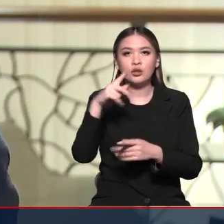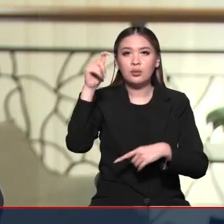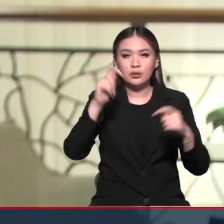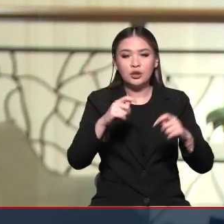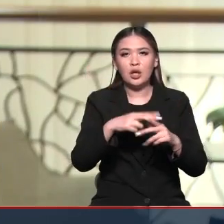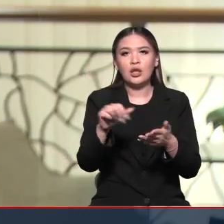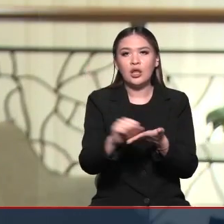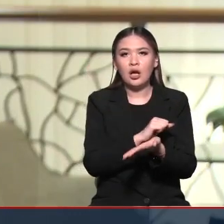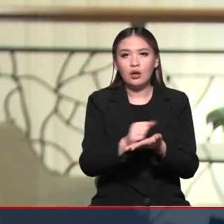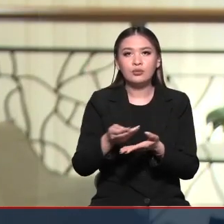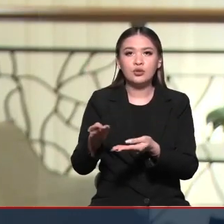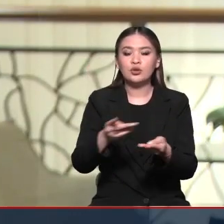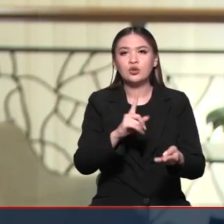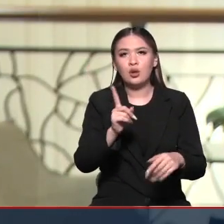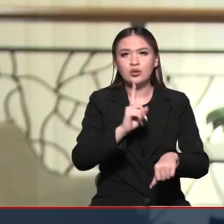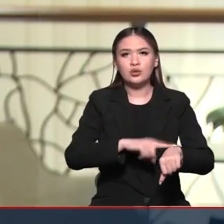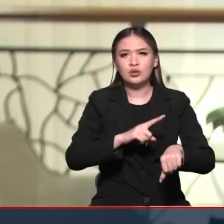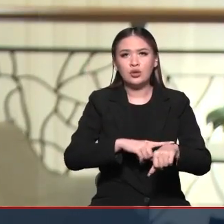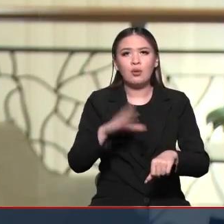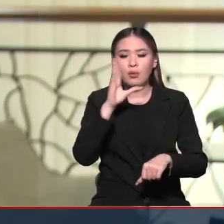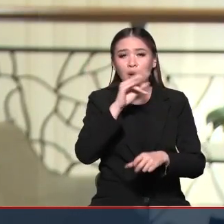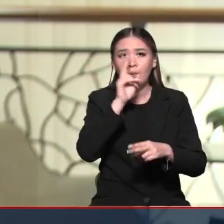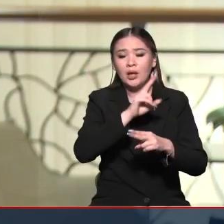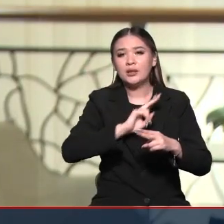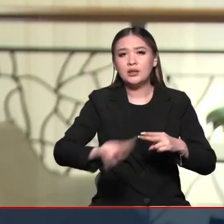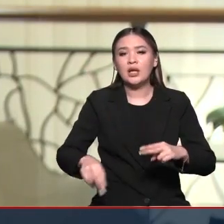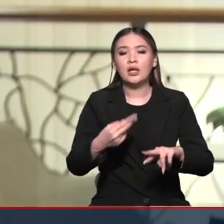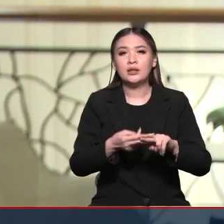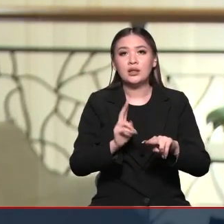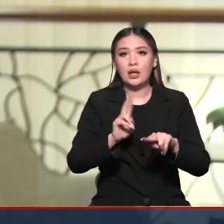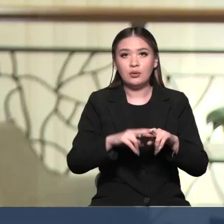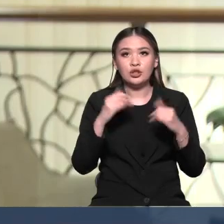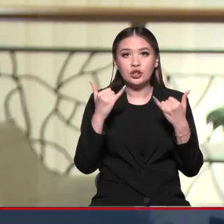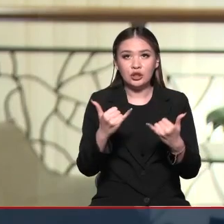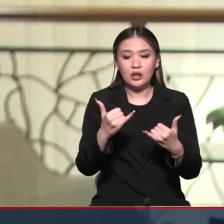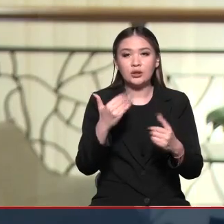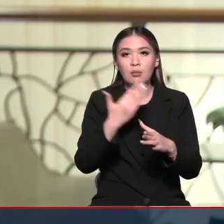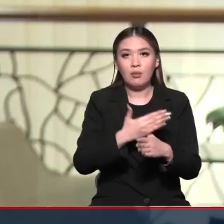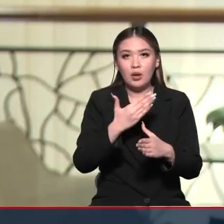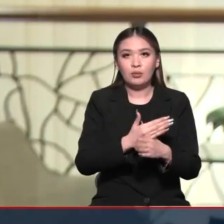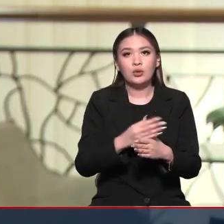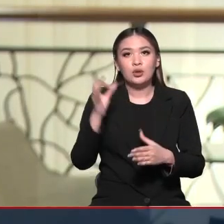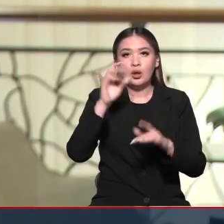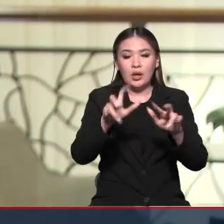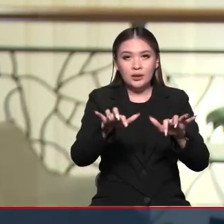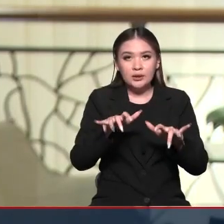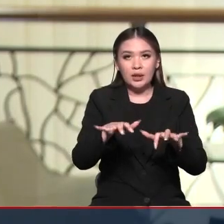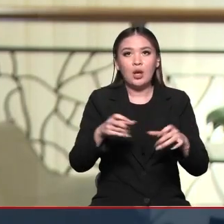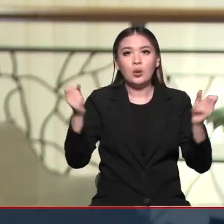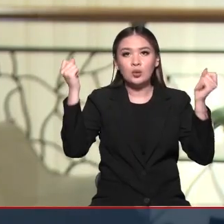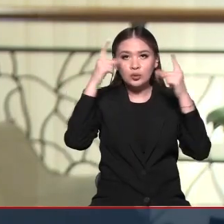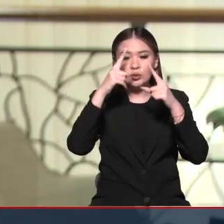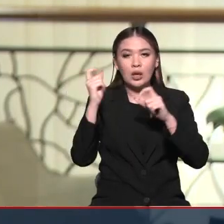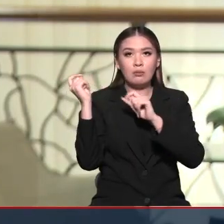ходить с документами, что занимает несколько часов. Теперь мы с помощью искусственного интеллекта получаем информацию до прибытия